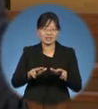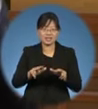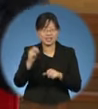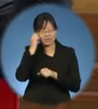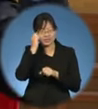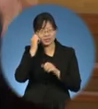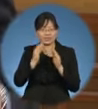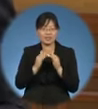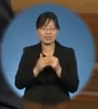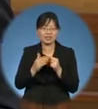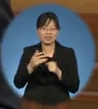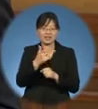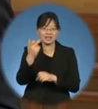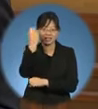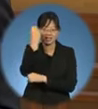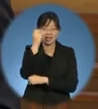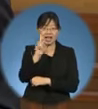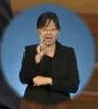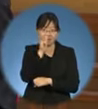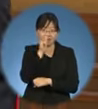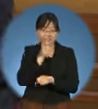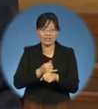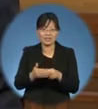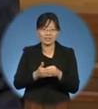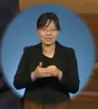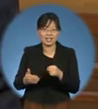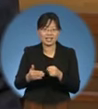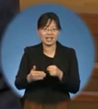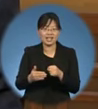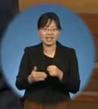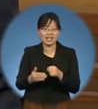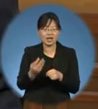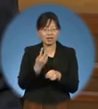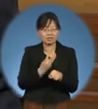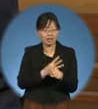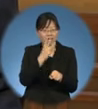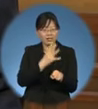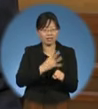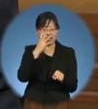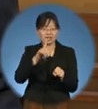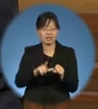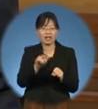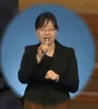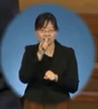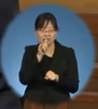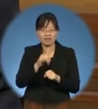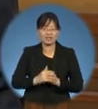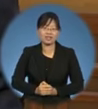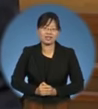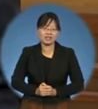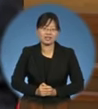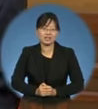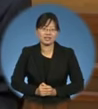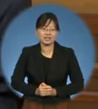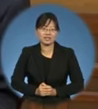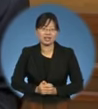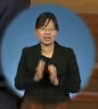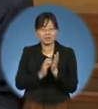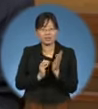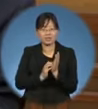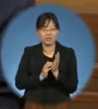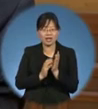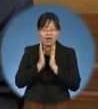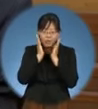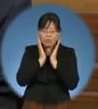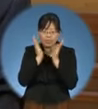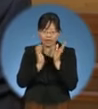숙소에니까 큰 기둥시계는 하나 있었거든요. 보면 뭐 3실 때도 있고 4실 때도 있고 그래요. 그러면 또 몰래 얼굴만